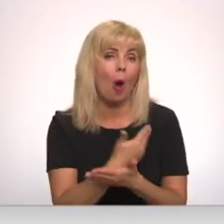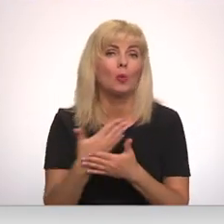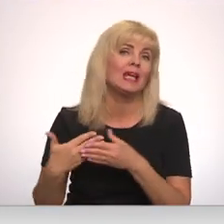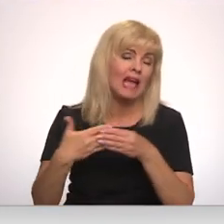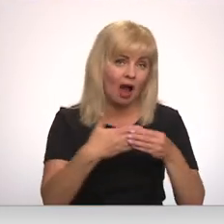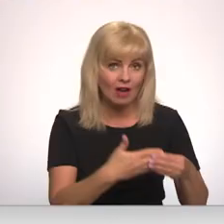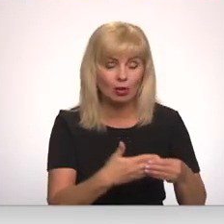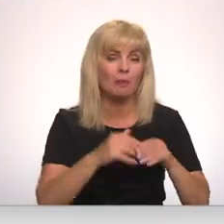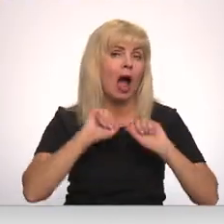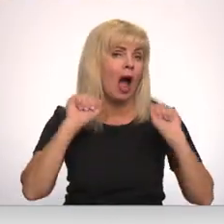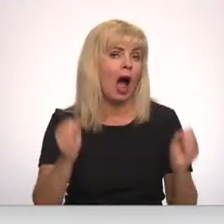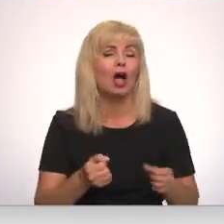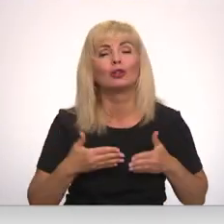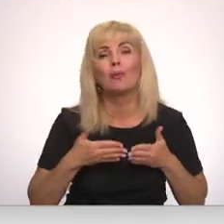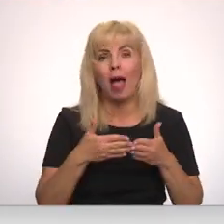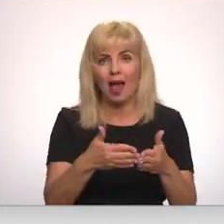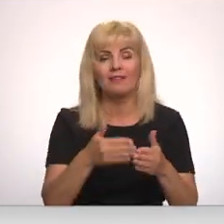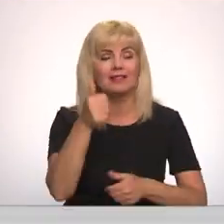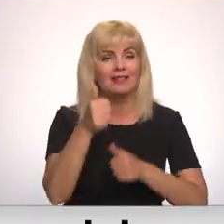jaunievadumiem ātrumlaivu sacensībās.